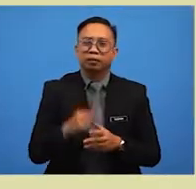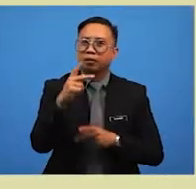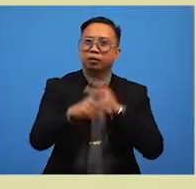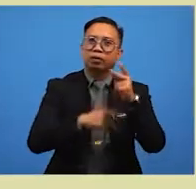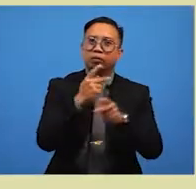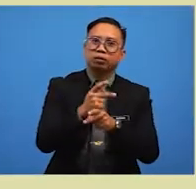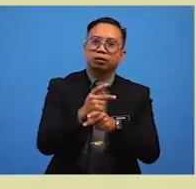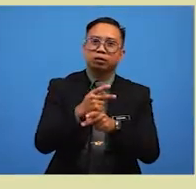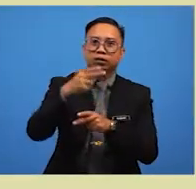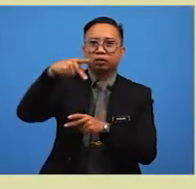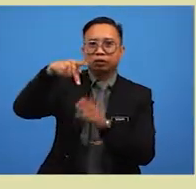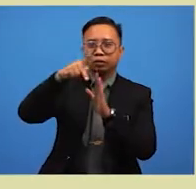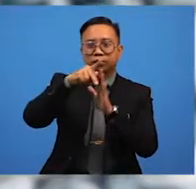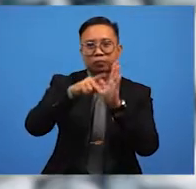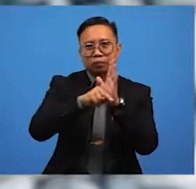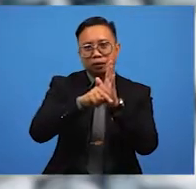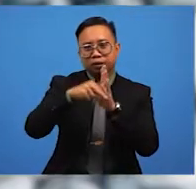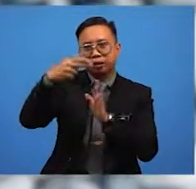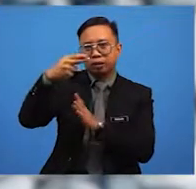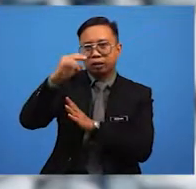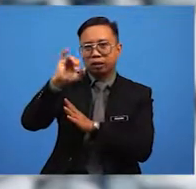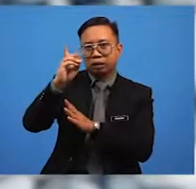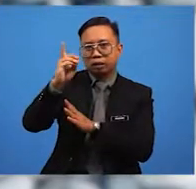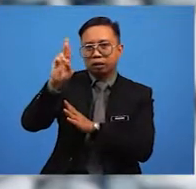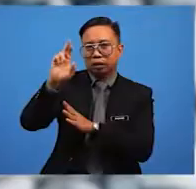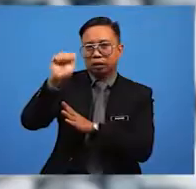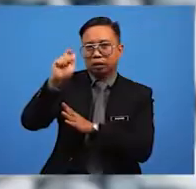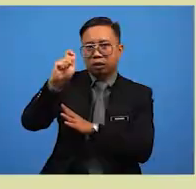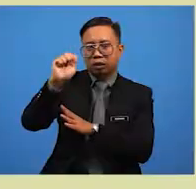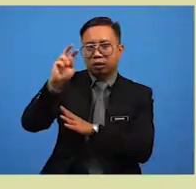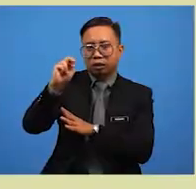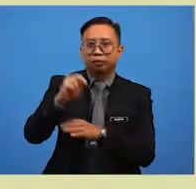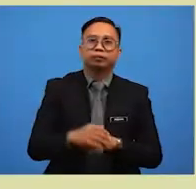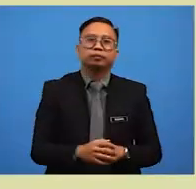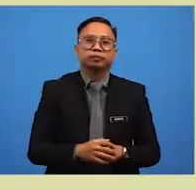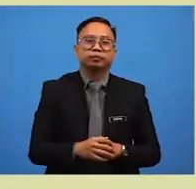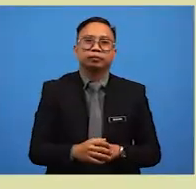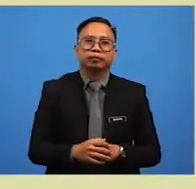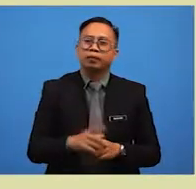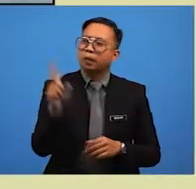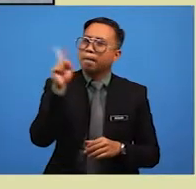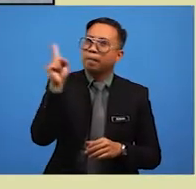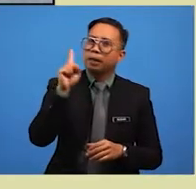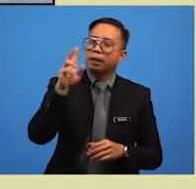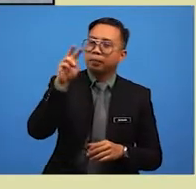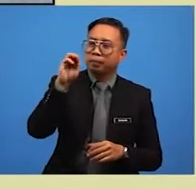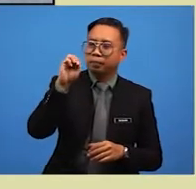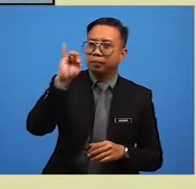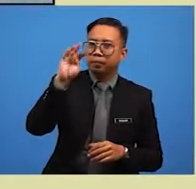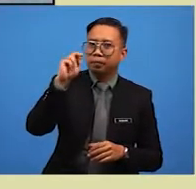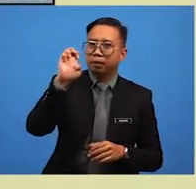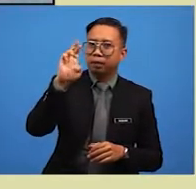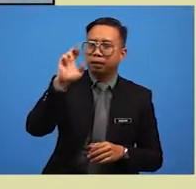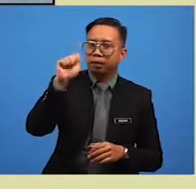proses penghidratan. Proses penghidratan atau hydration ialah proses di mana mineral di dalam